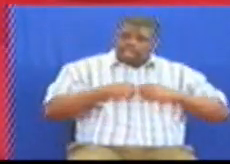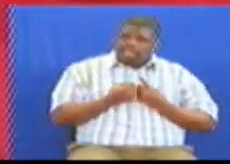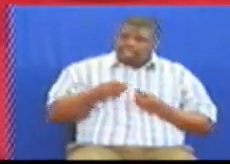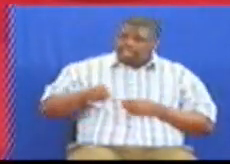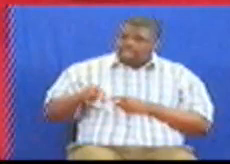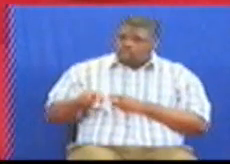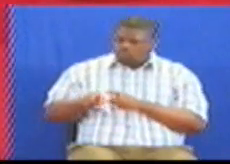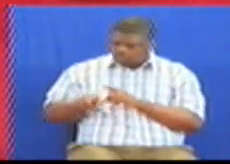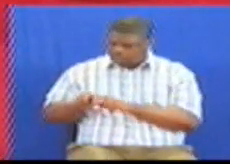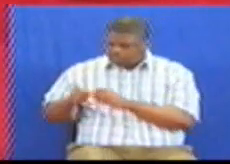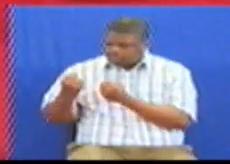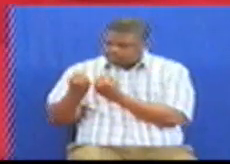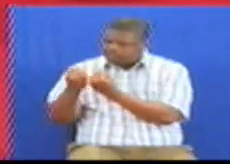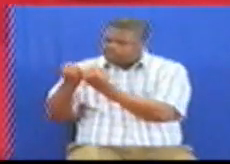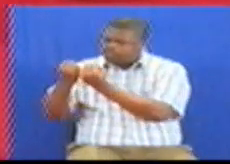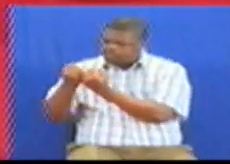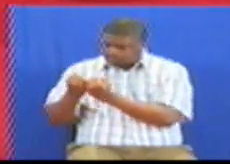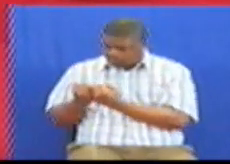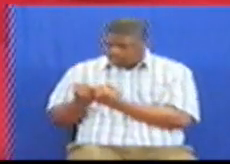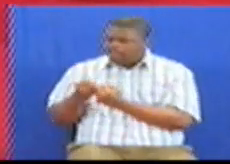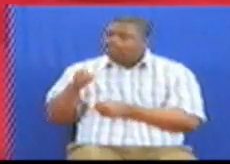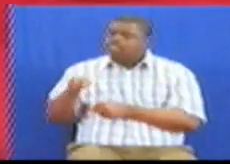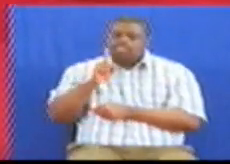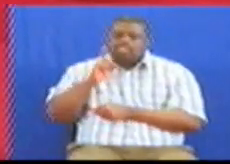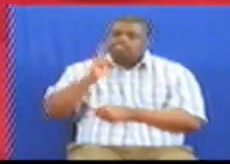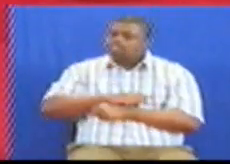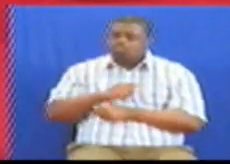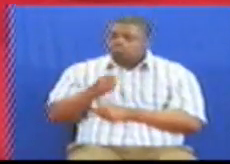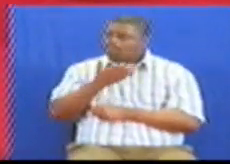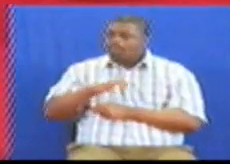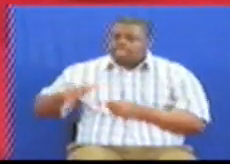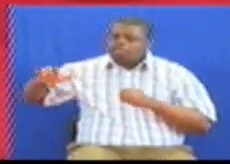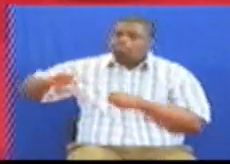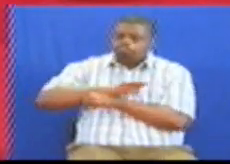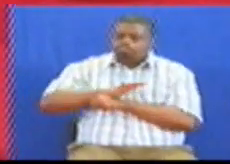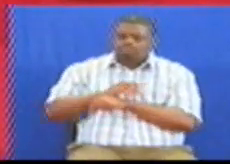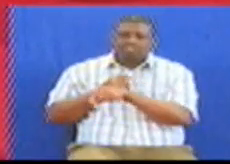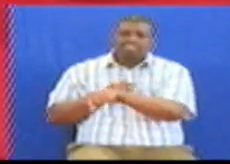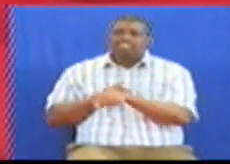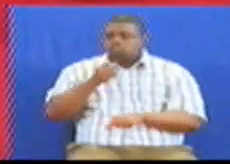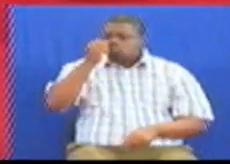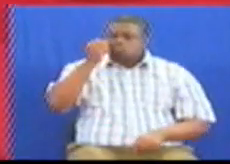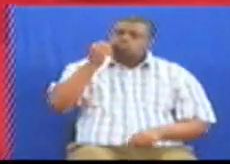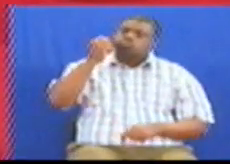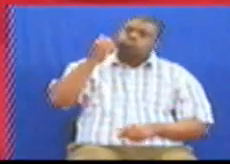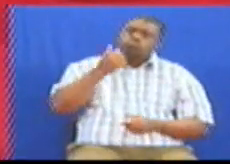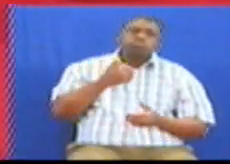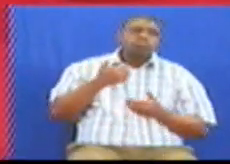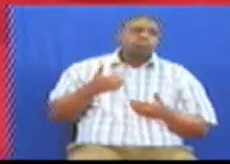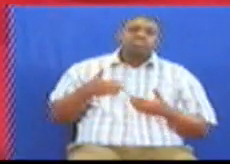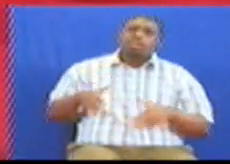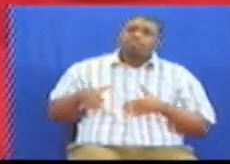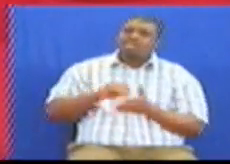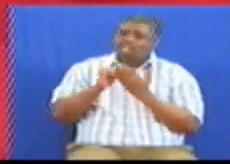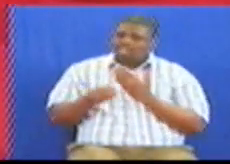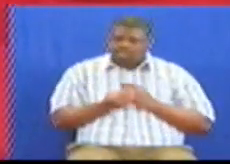ile barabara ya Jangwani pale ambayo kila siku anajaa maji na migari na kuondoa uchafu, nao wamefanya uzembe gani? Kwa hiyo mheshimiwa mwenyekiti, kama